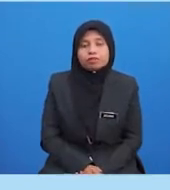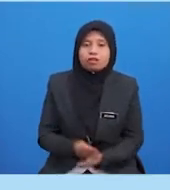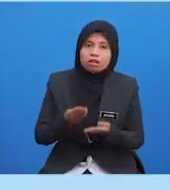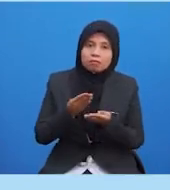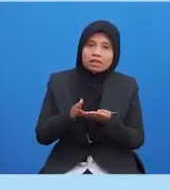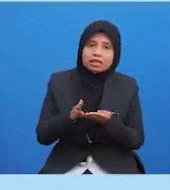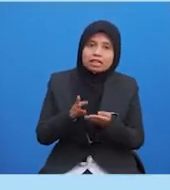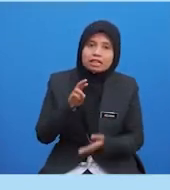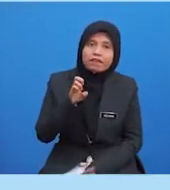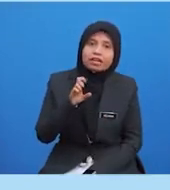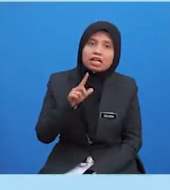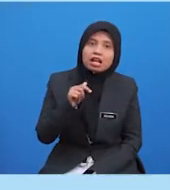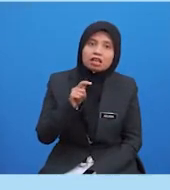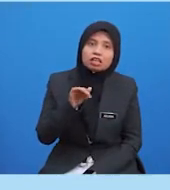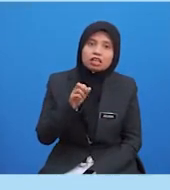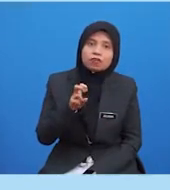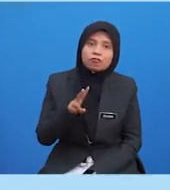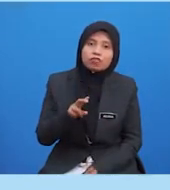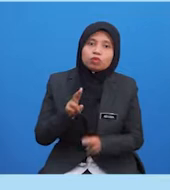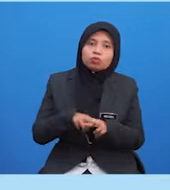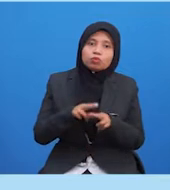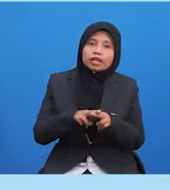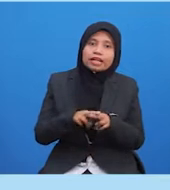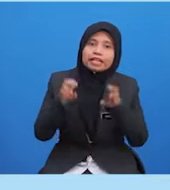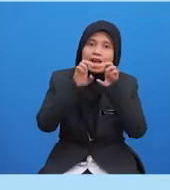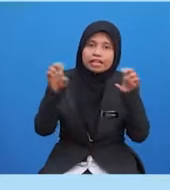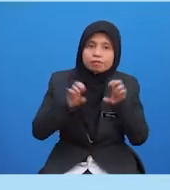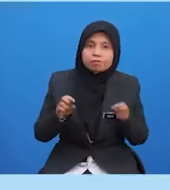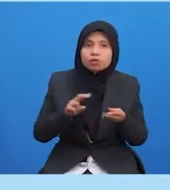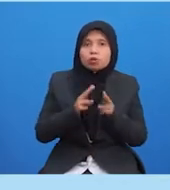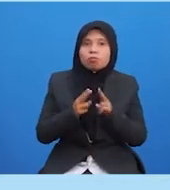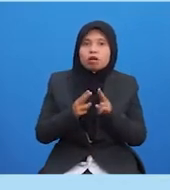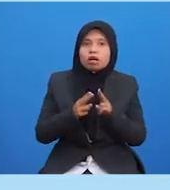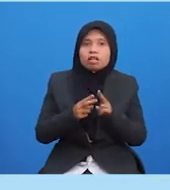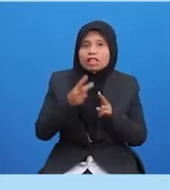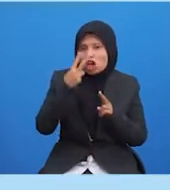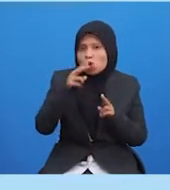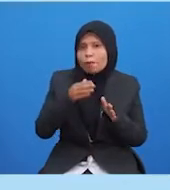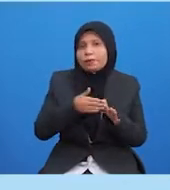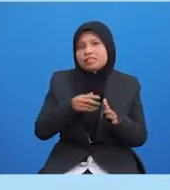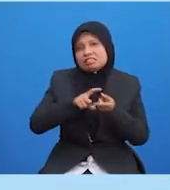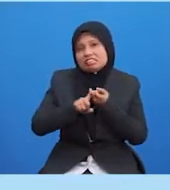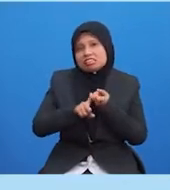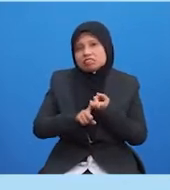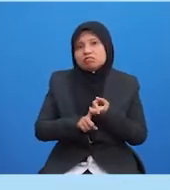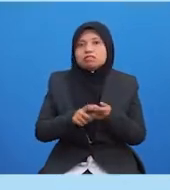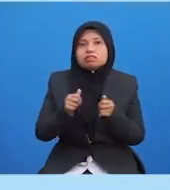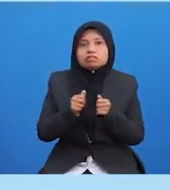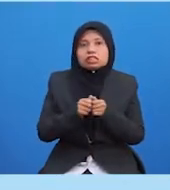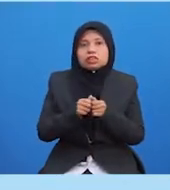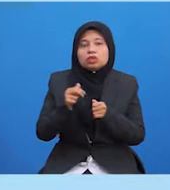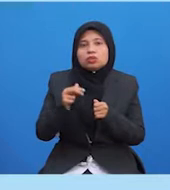Bagi relatif, kedudukan elemen diubah bergantung atau berkait